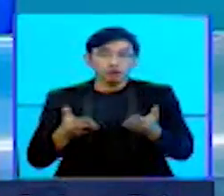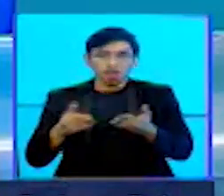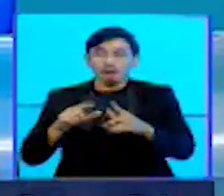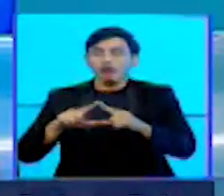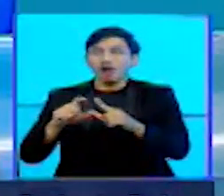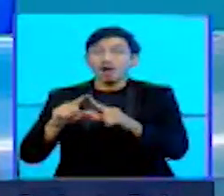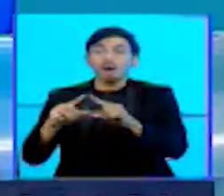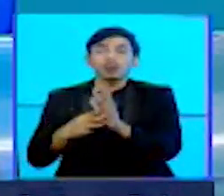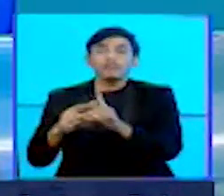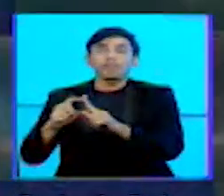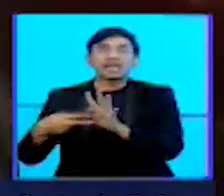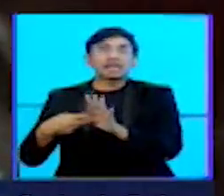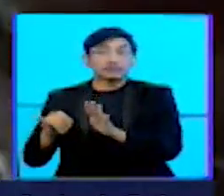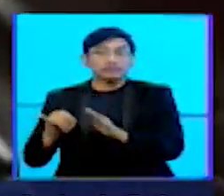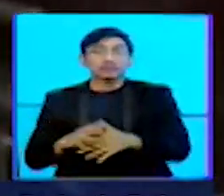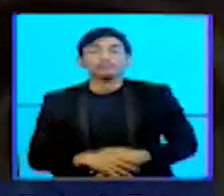Deni.